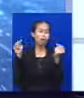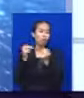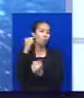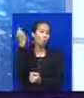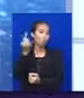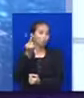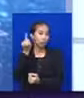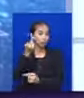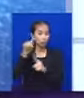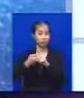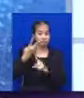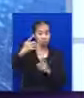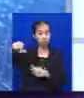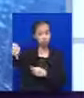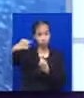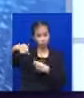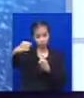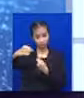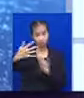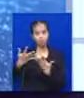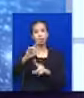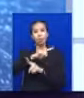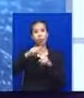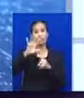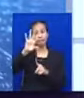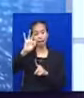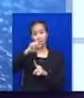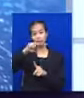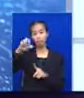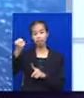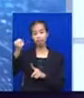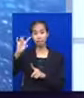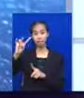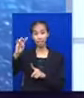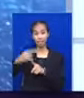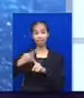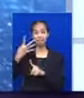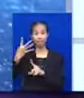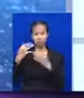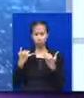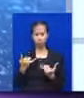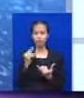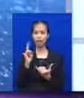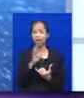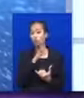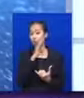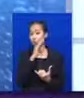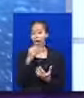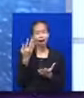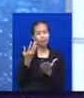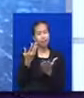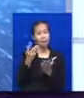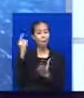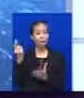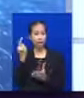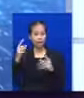ในช่วงเทศกาลสงกรานต์ระหว่างวันที่9ถึง17เมษายนนี้นะคะโดยคุณผู้ชมสามารถนำใบเสร็จค่ากินค่าเที่ยว